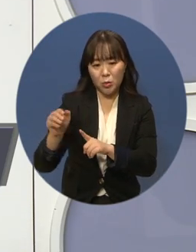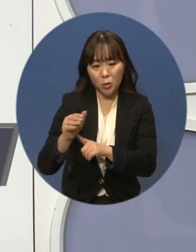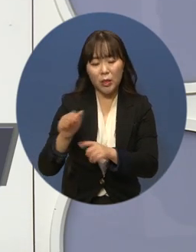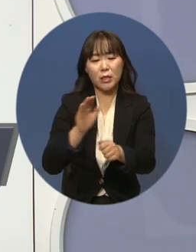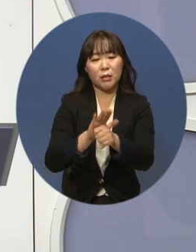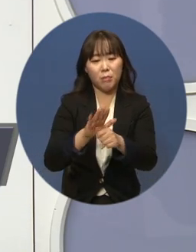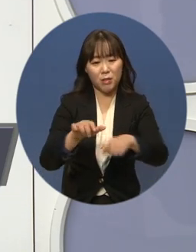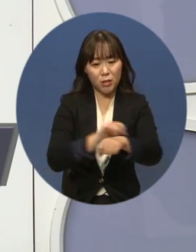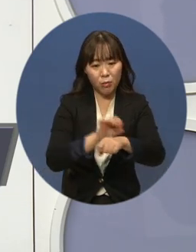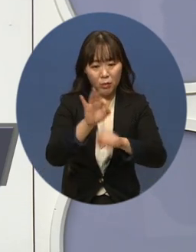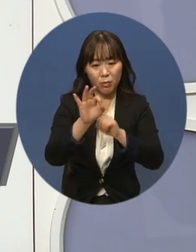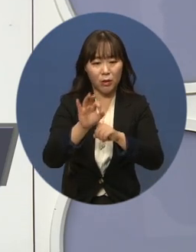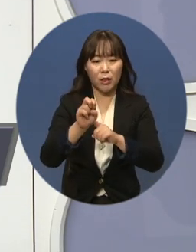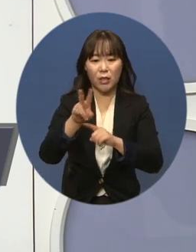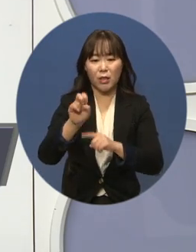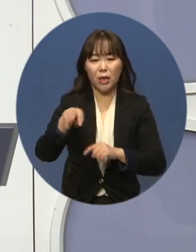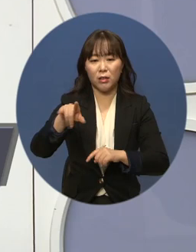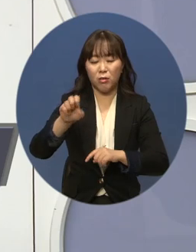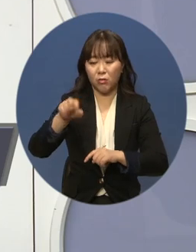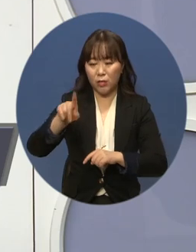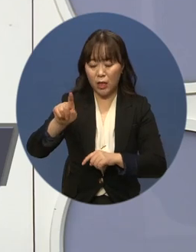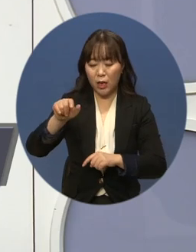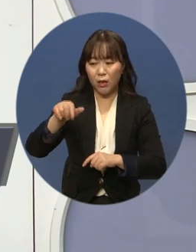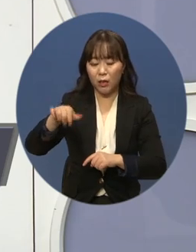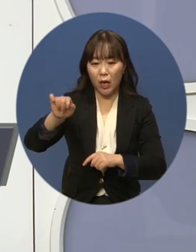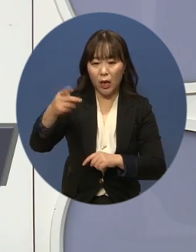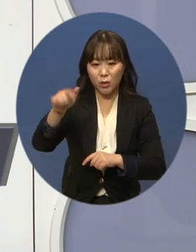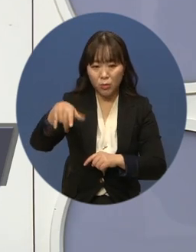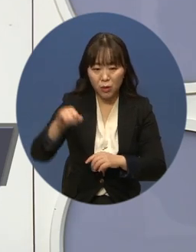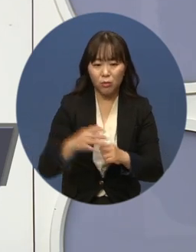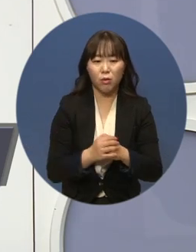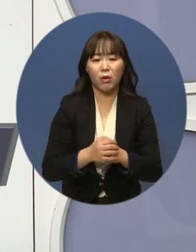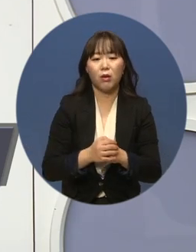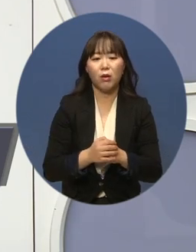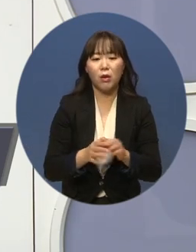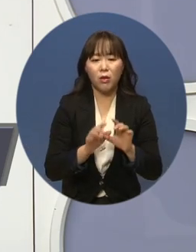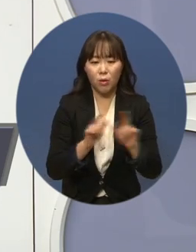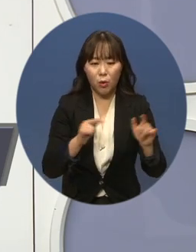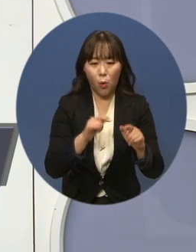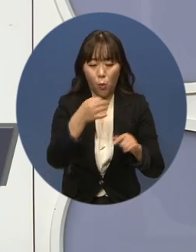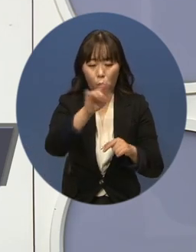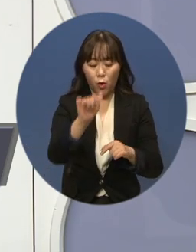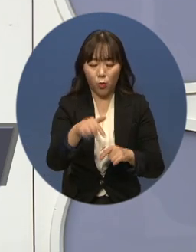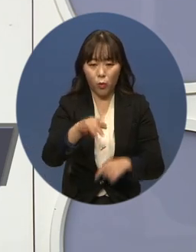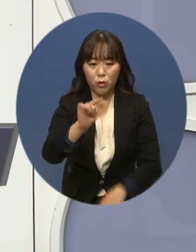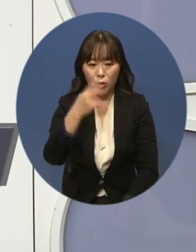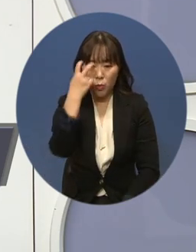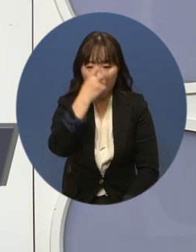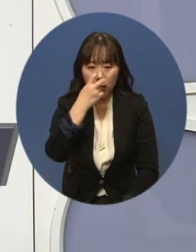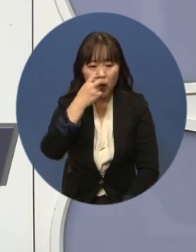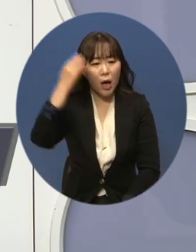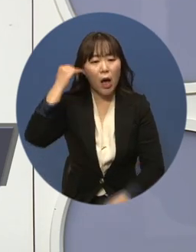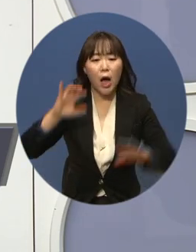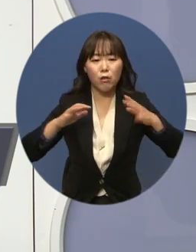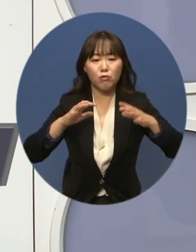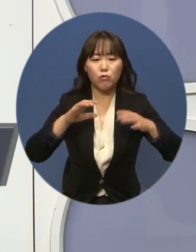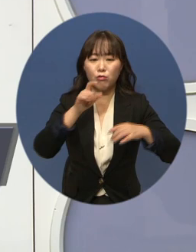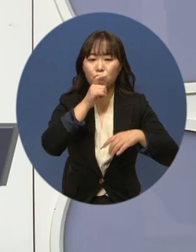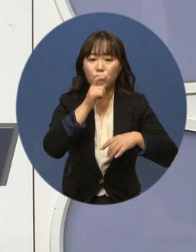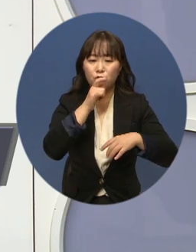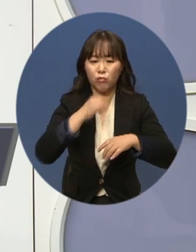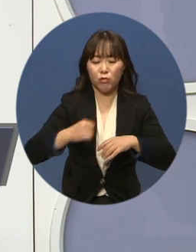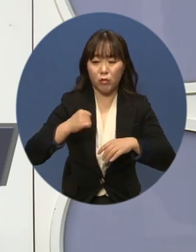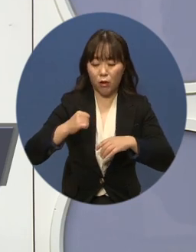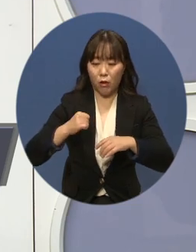지원금, 양성자 가속기, 또 우리 한전산업의 한수원, 원전을 관리하는 그렇죠. 공기업 한수원을 본사를